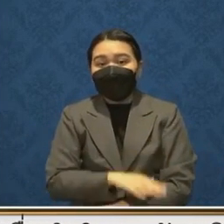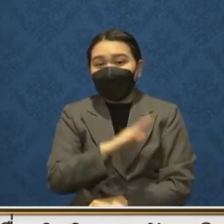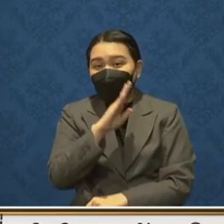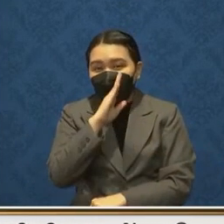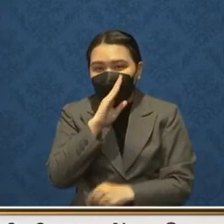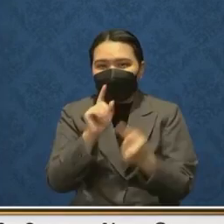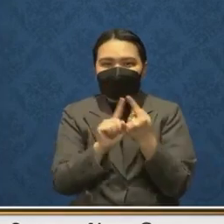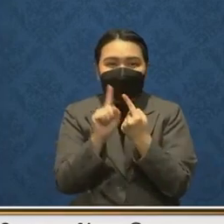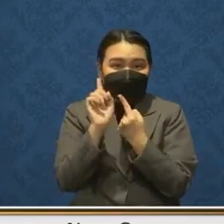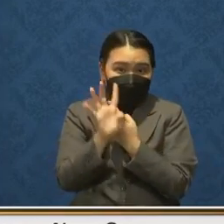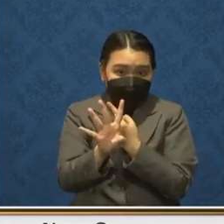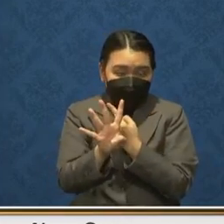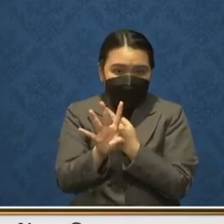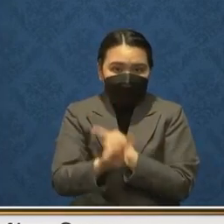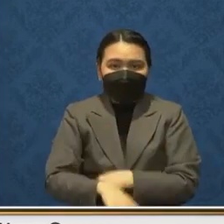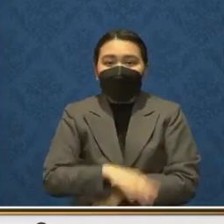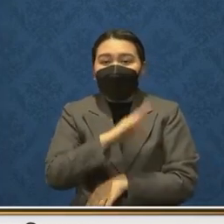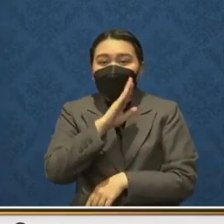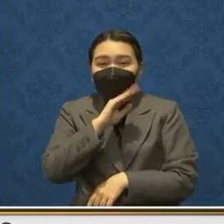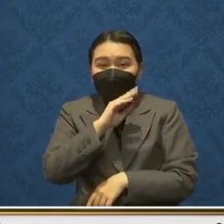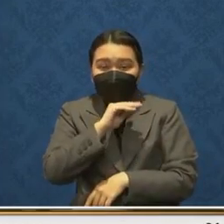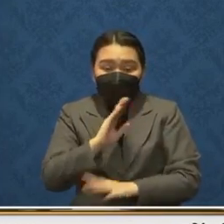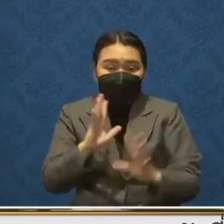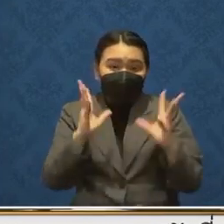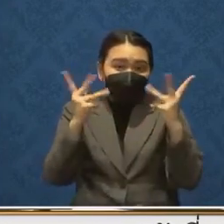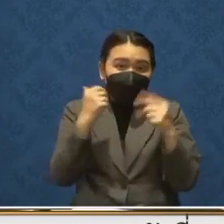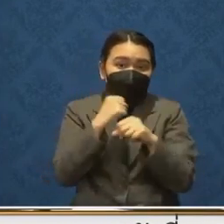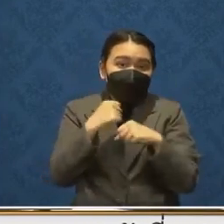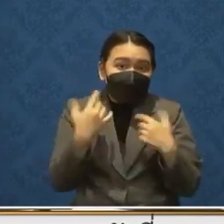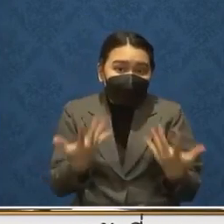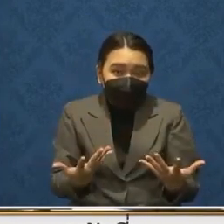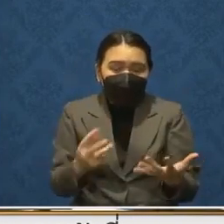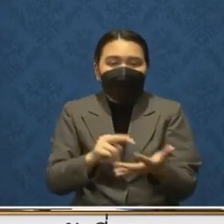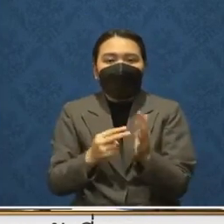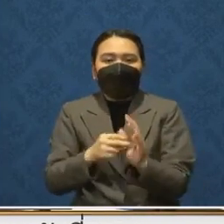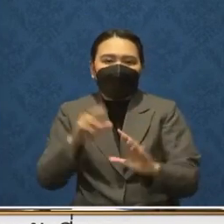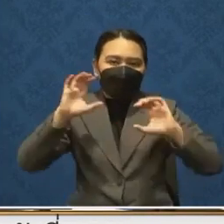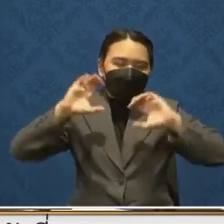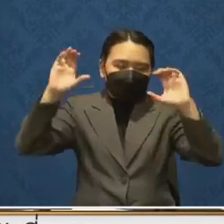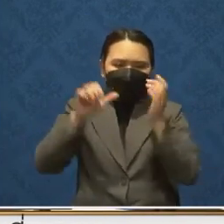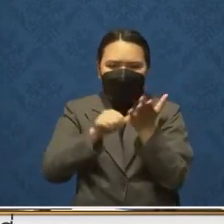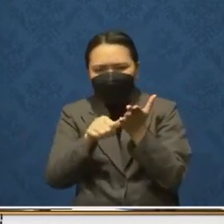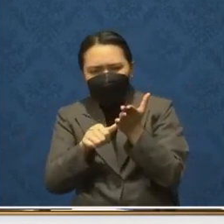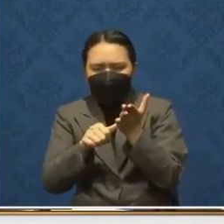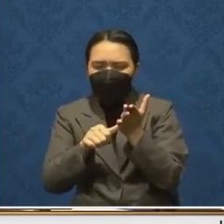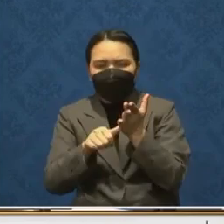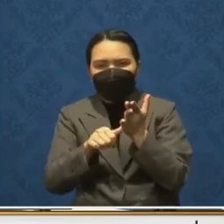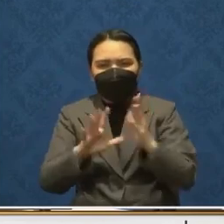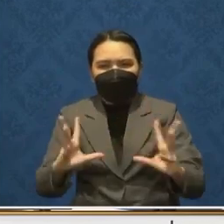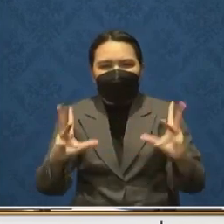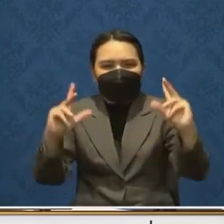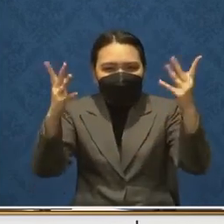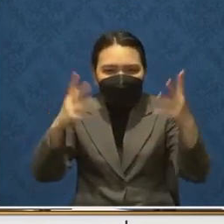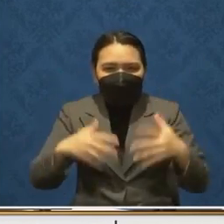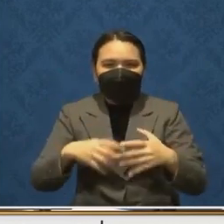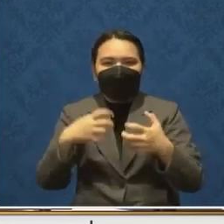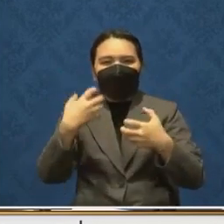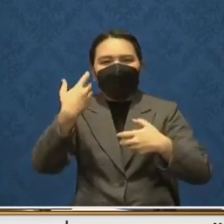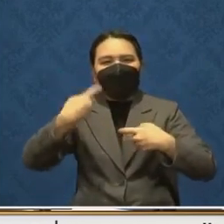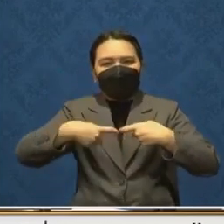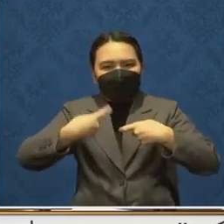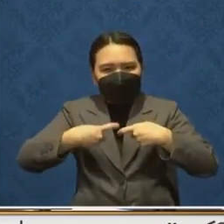หมูหายรอมเล้าดั่งลดปพังยิงแ้ยิ่งห้นรัฐบาลปกปิความจริมาสี่ปี